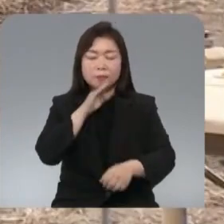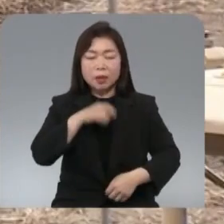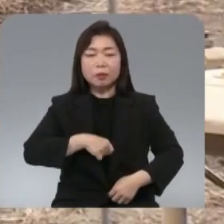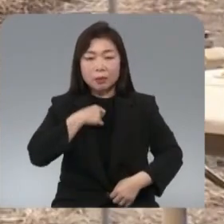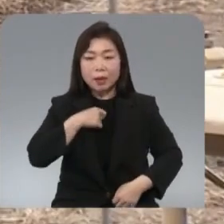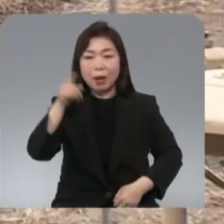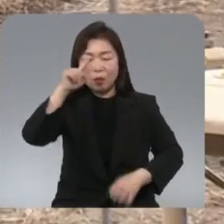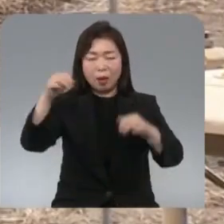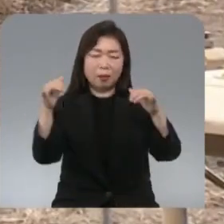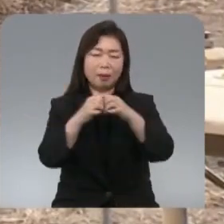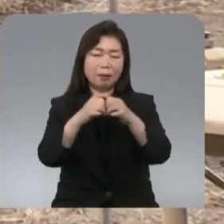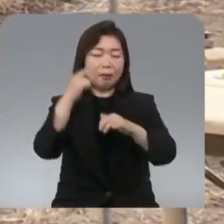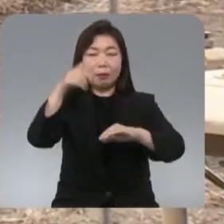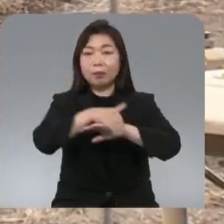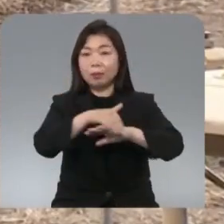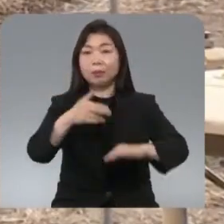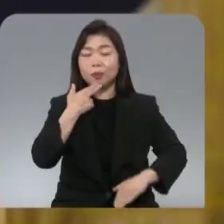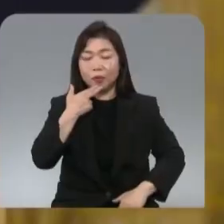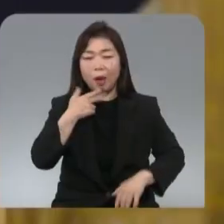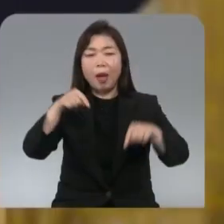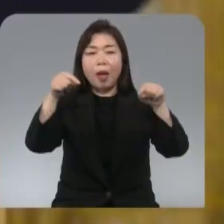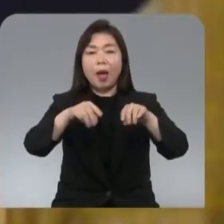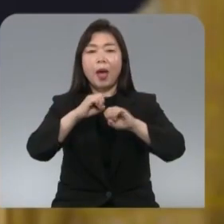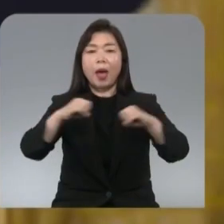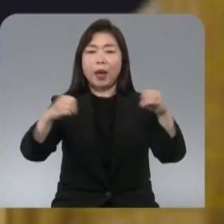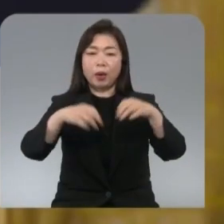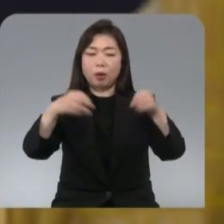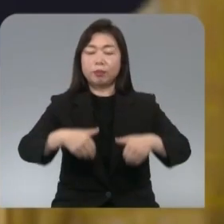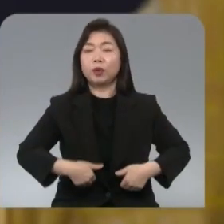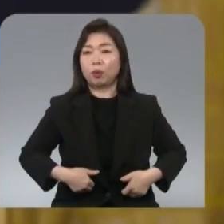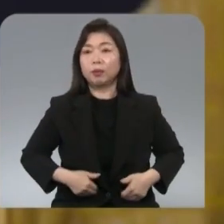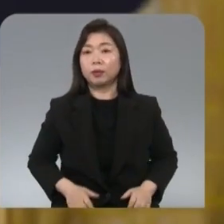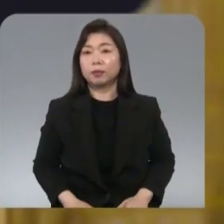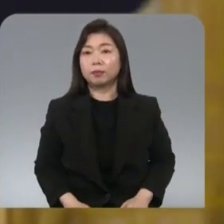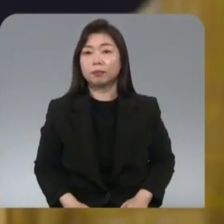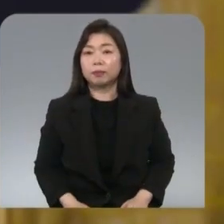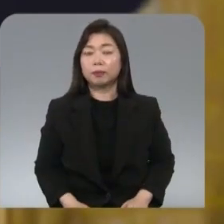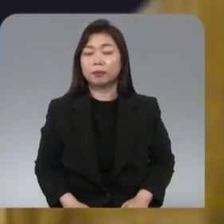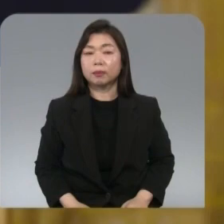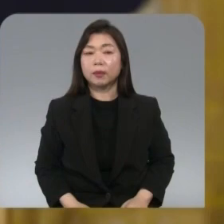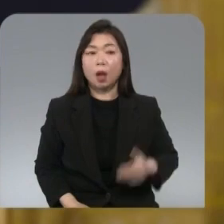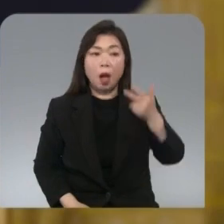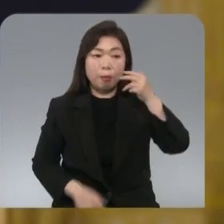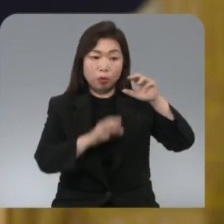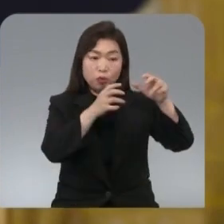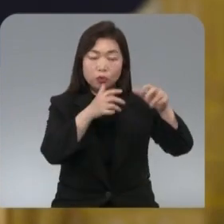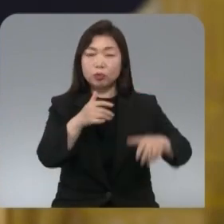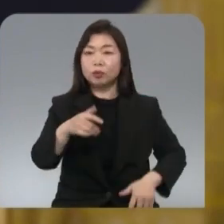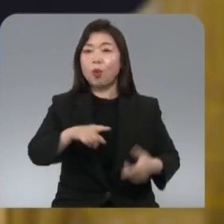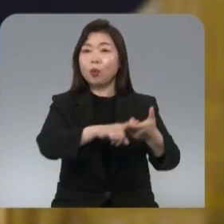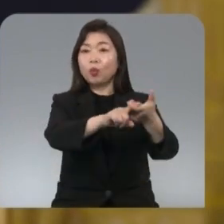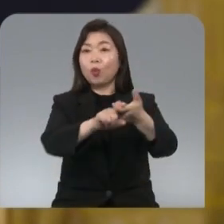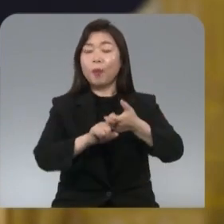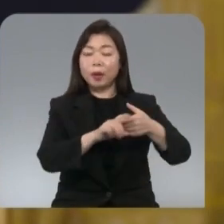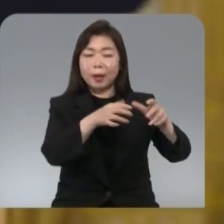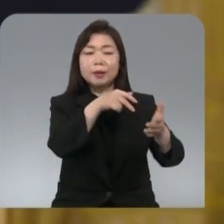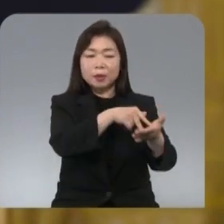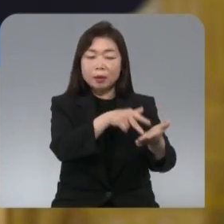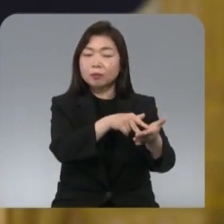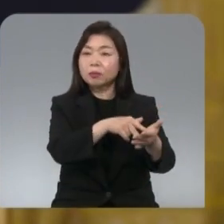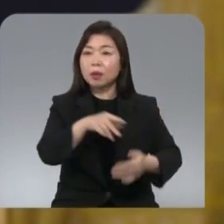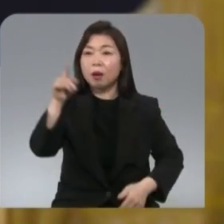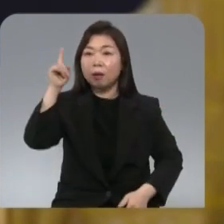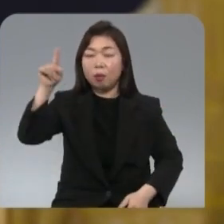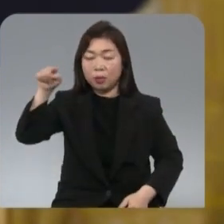않는다며 외교적 해결을 촉구했습니다. We're going to judge Russia by its actions, not its words. And whatever